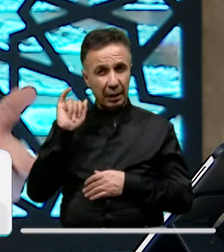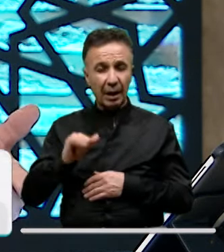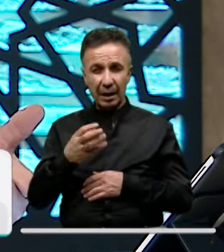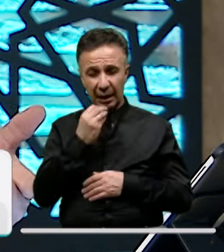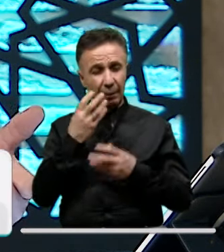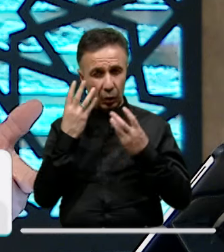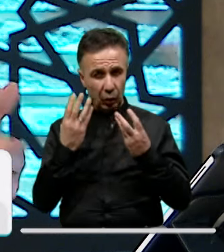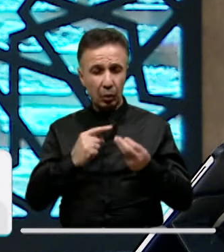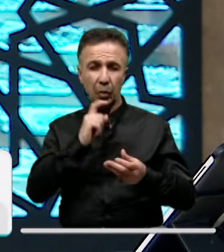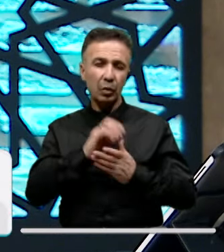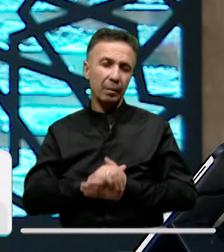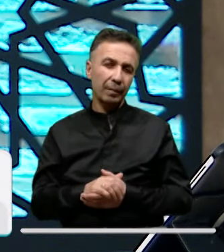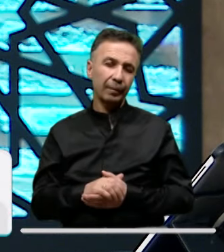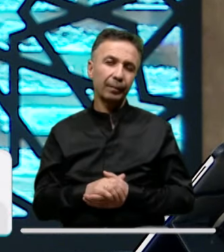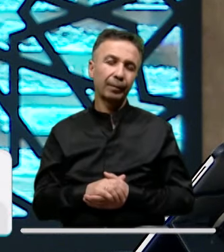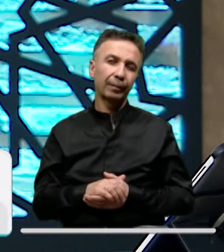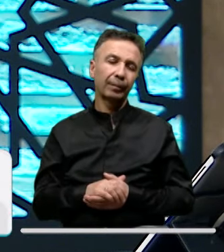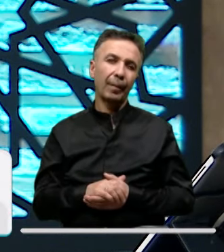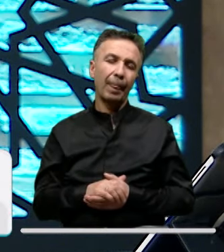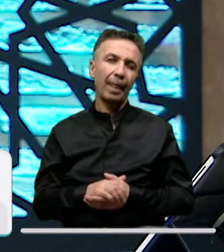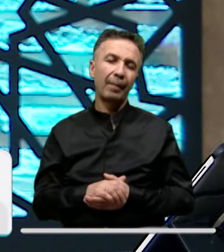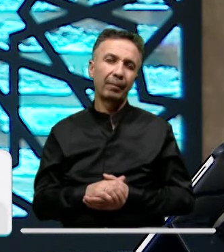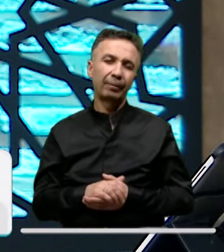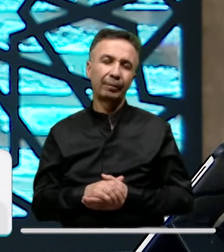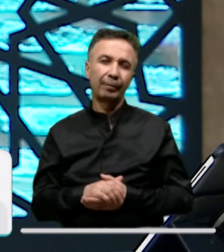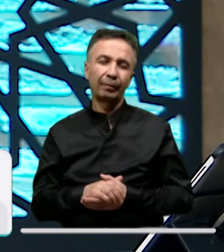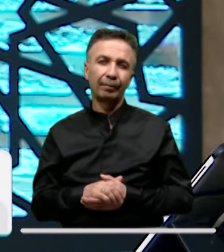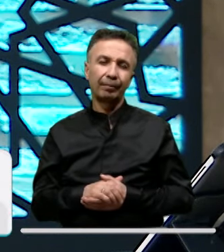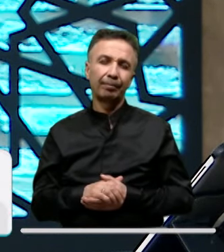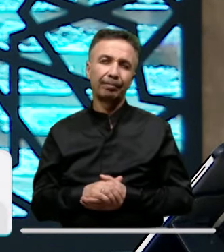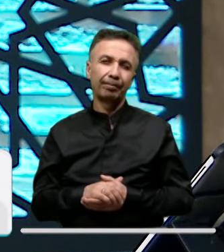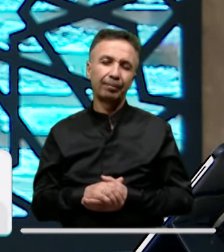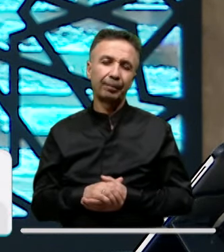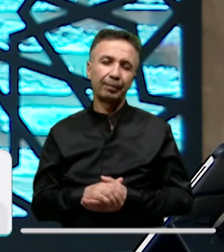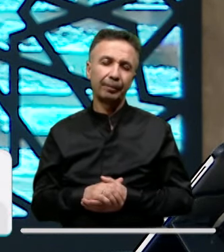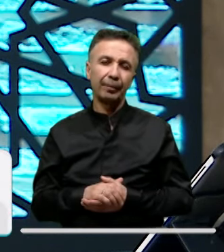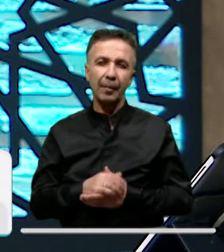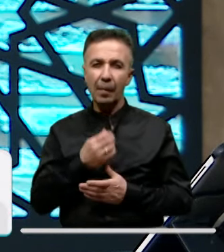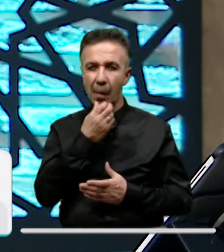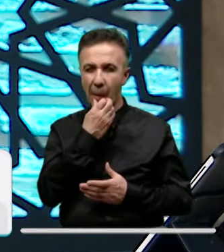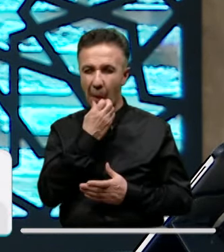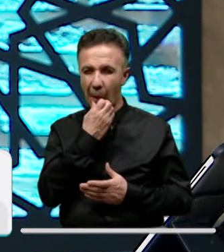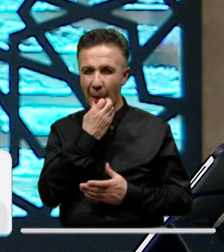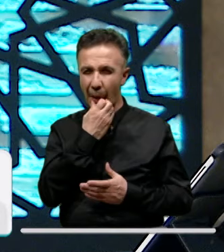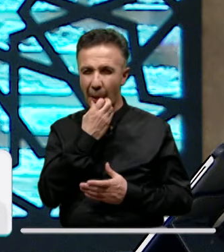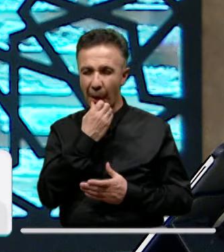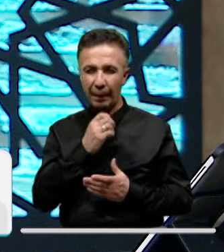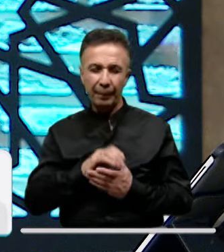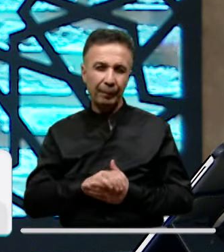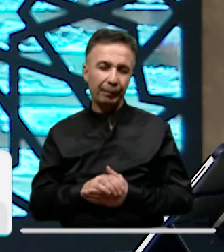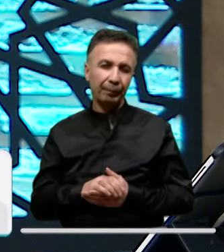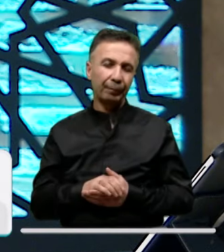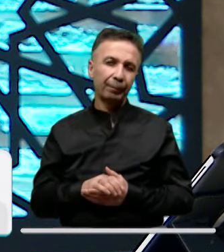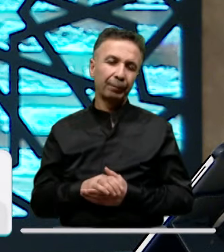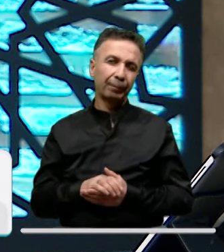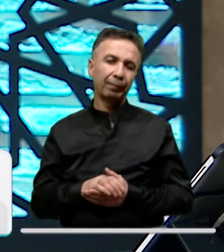ki satıyorlar. Bu araziler hakkında danışabileceğimiz bir merciyi de bulamadık. Biz almasak mülke